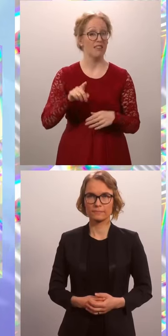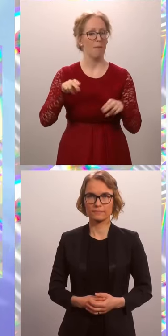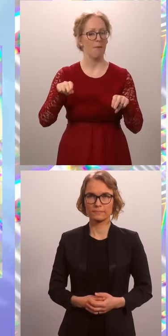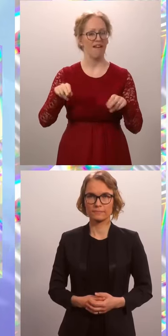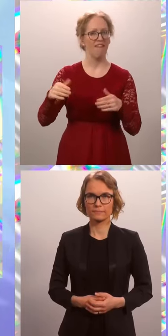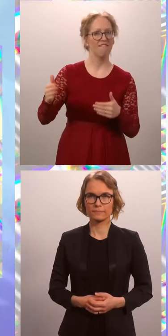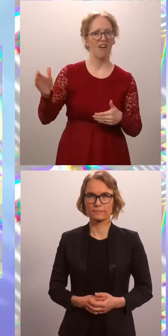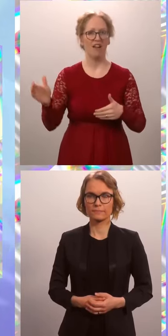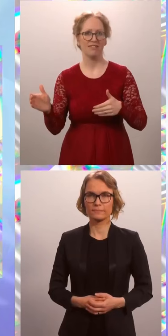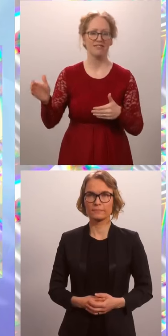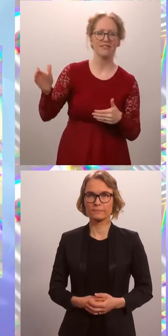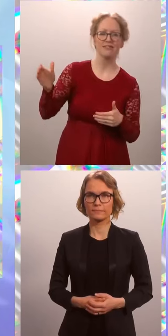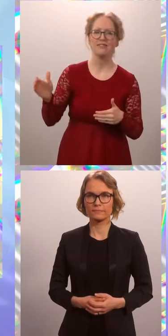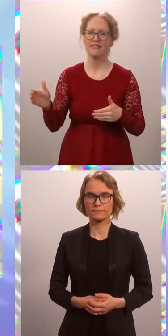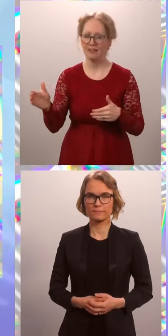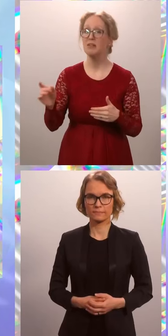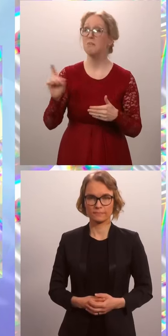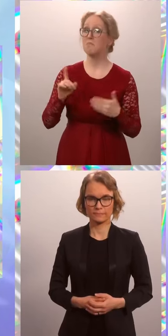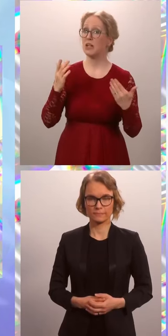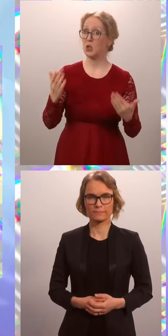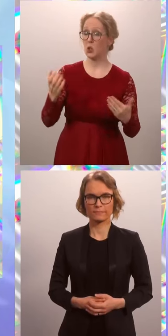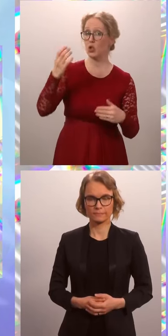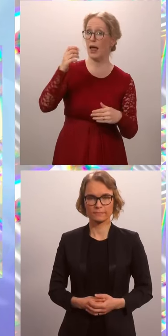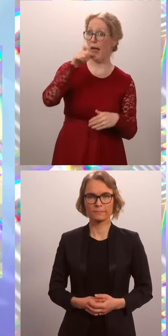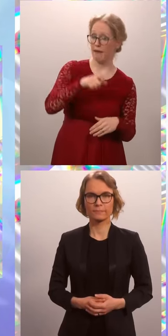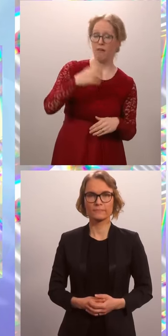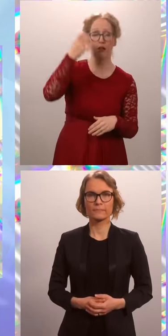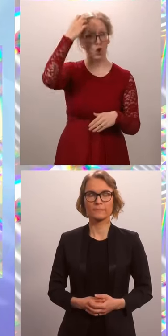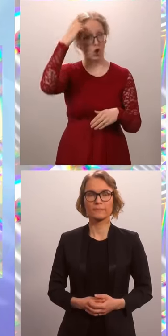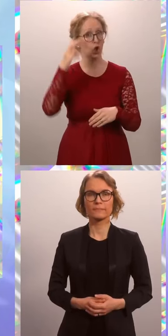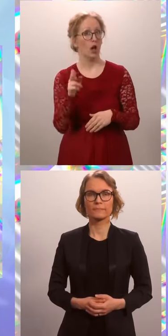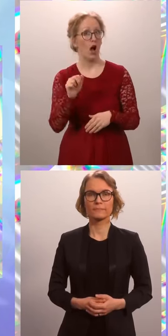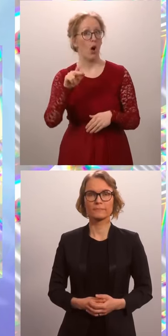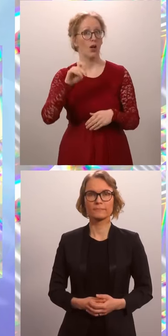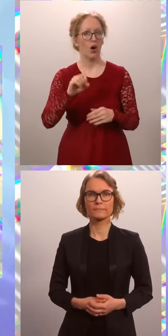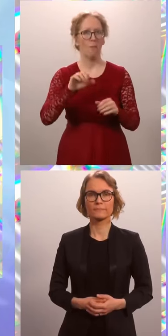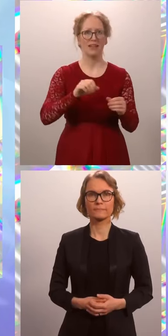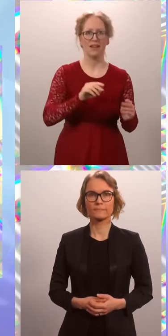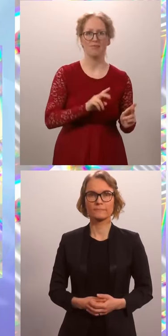valssi, jonne hän ja tohtori Haukio tästä kahvitilaisuudesta joutuvat seuraavaksi siirtymään.